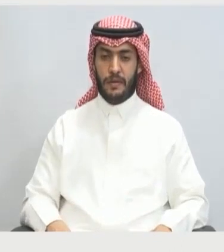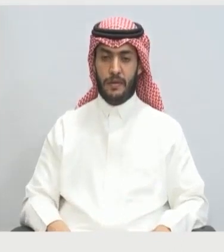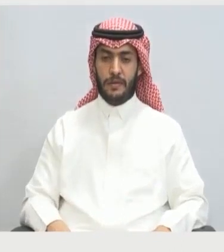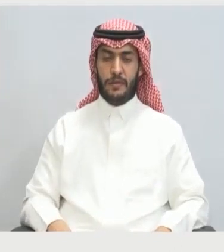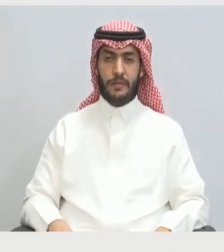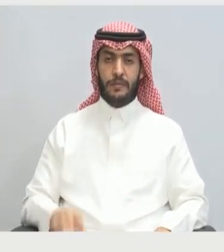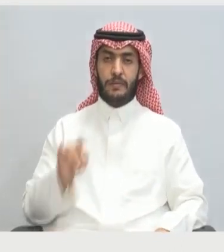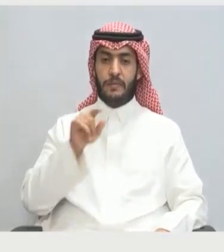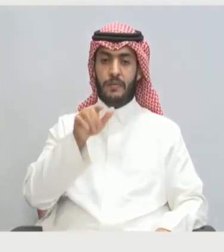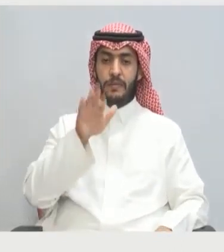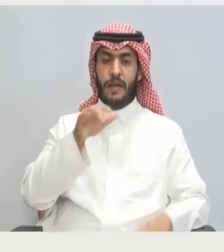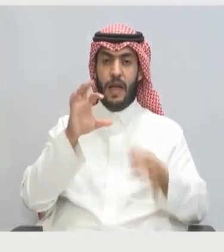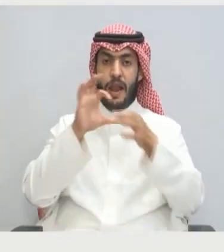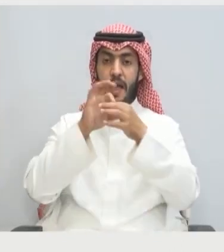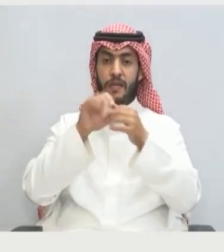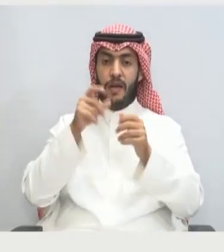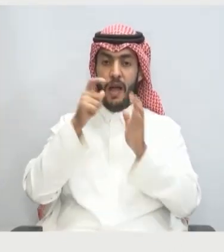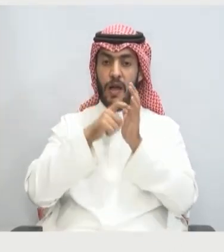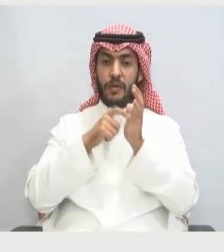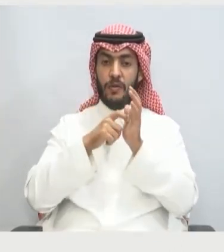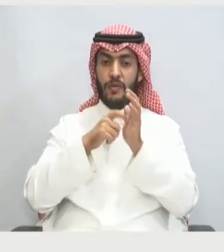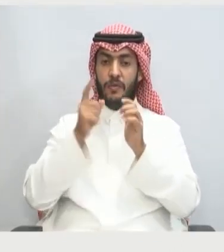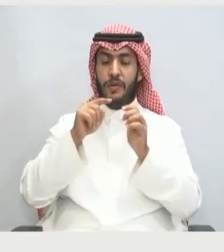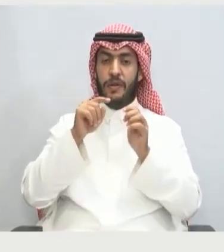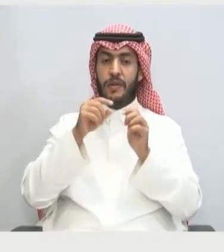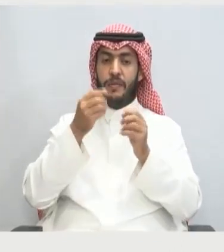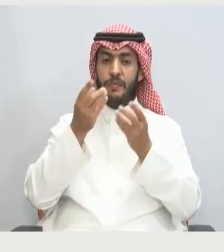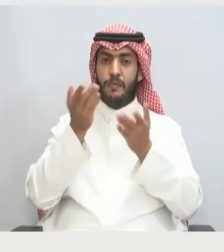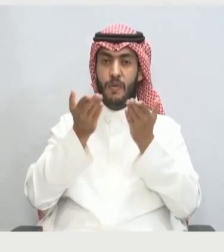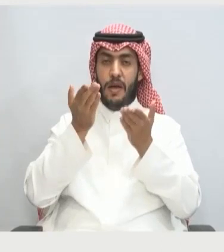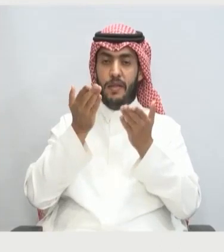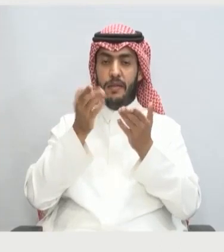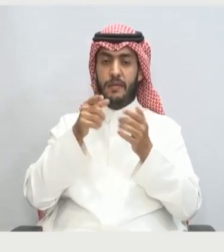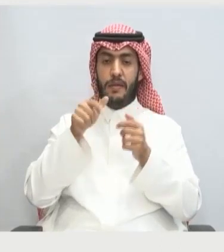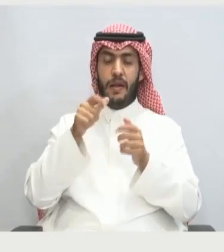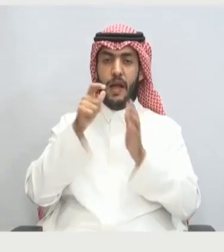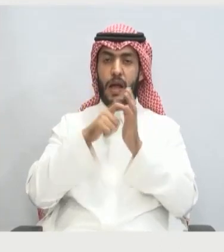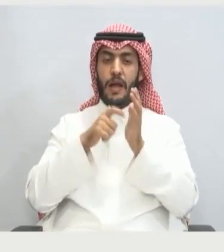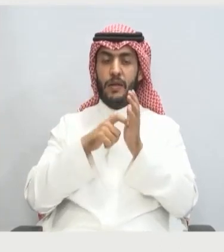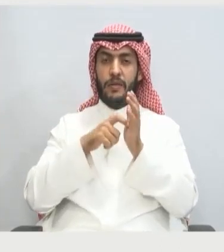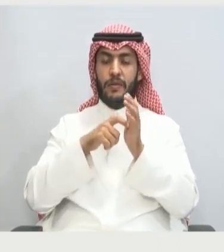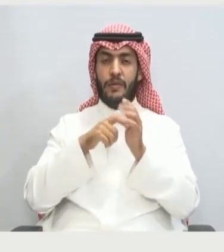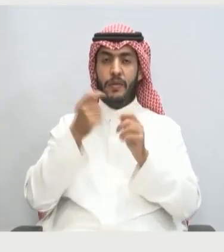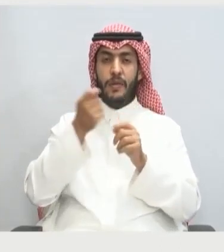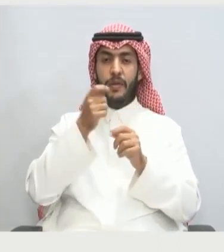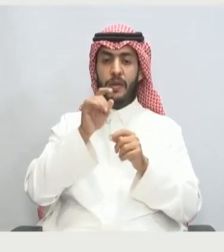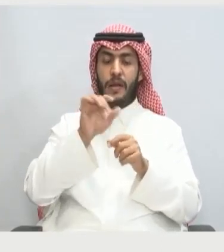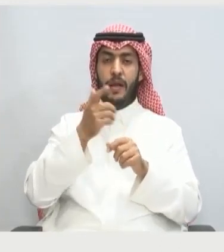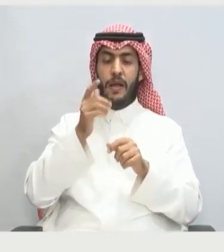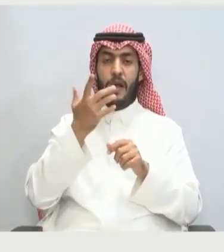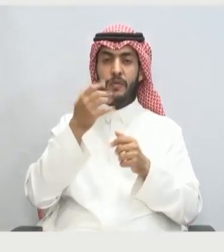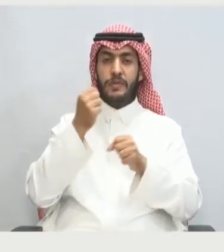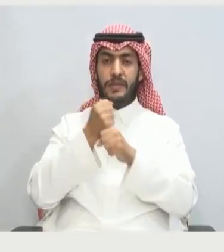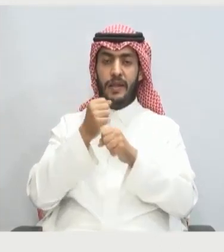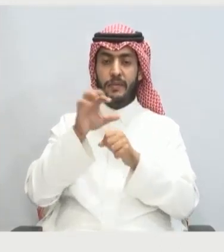تمثله هل هناك علاقه بين قانون وفي في المعادله القانون يكتب اساس او